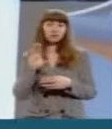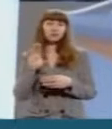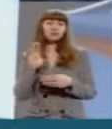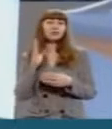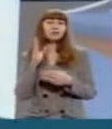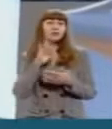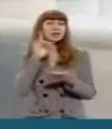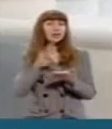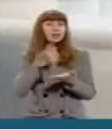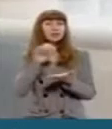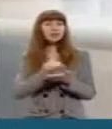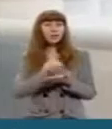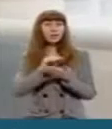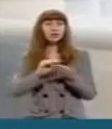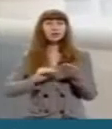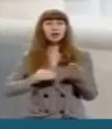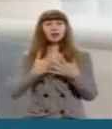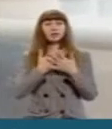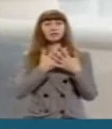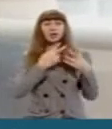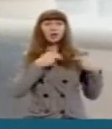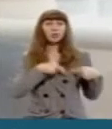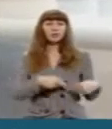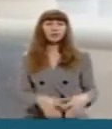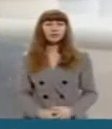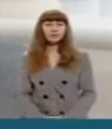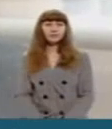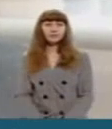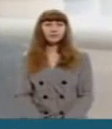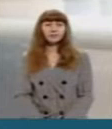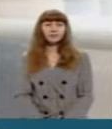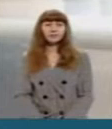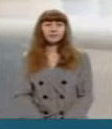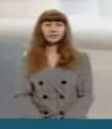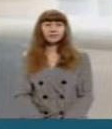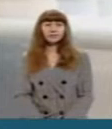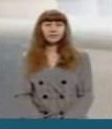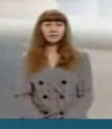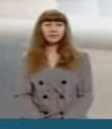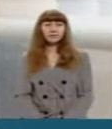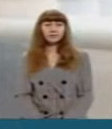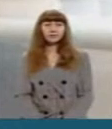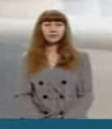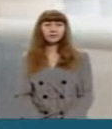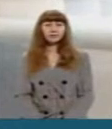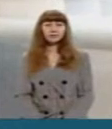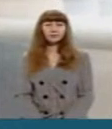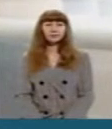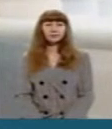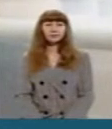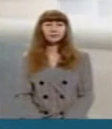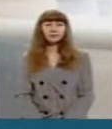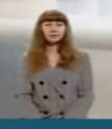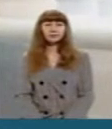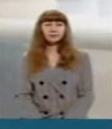бір мекемеде еңбек етеді. Закончила Сарыкөлский колледж на профессию бухгалтера. Мен Сарыкөл аудандық колледжін есепші